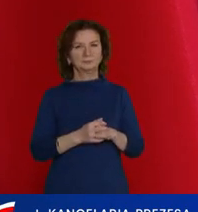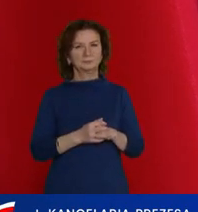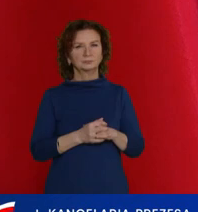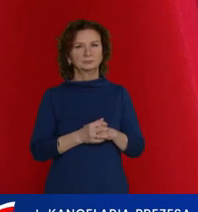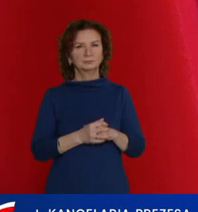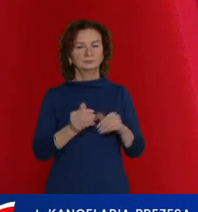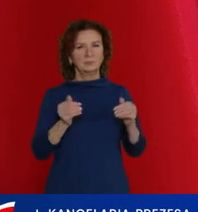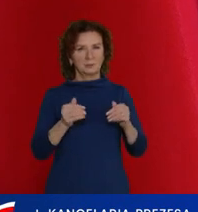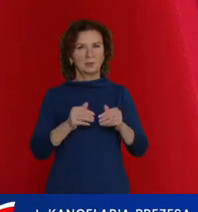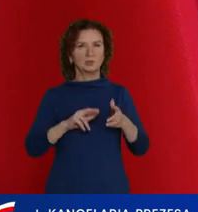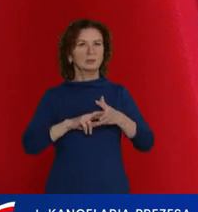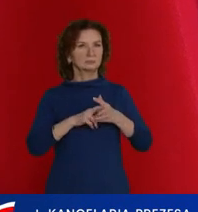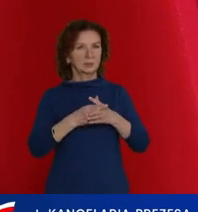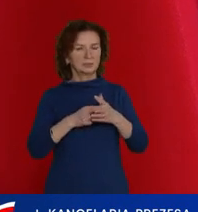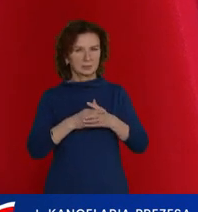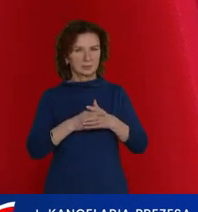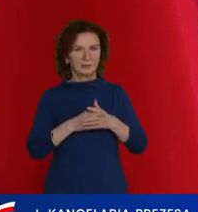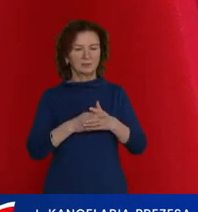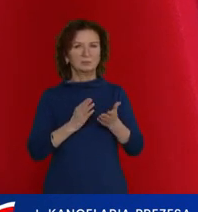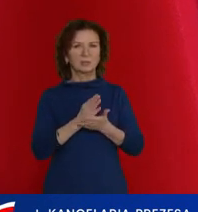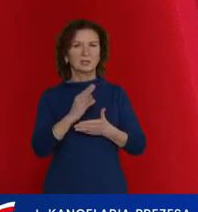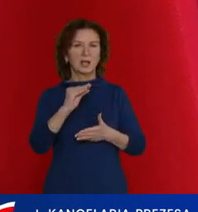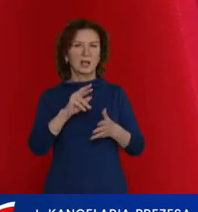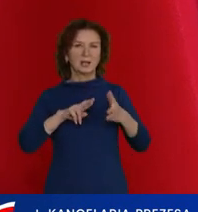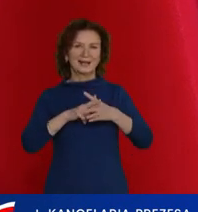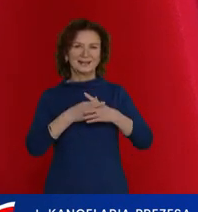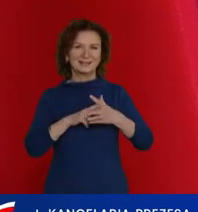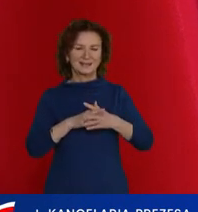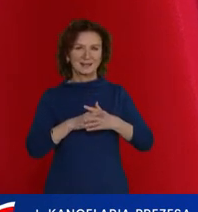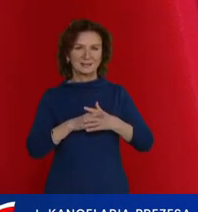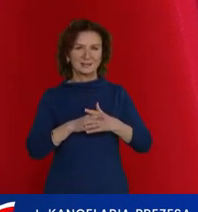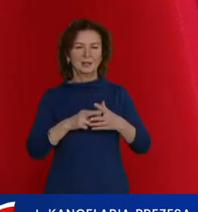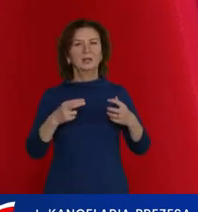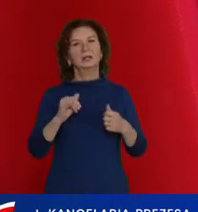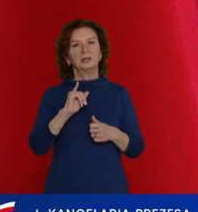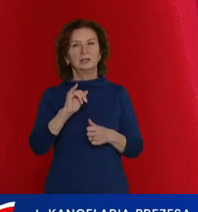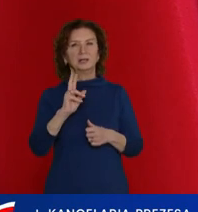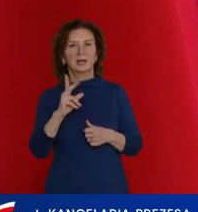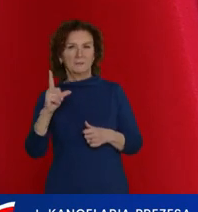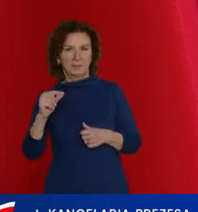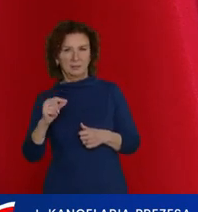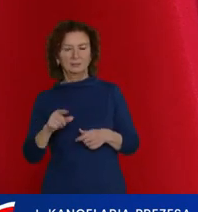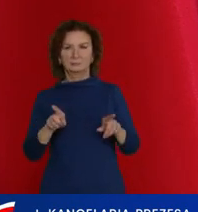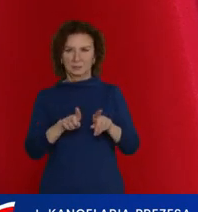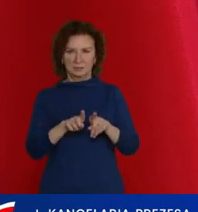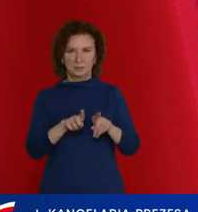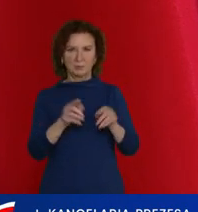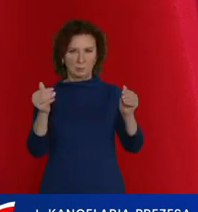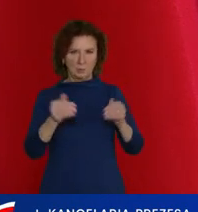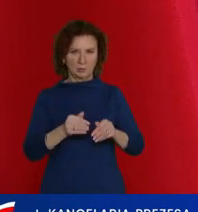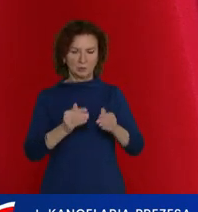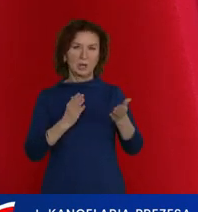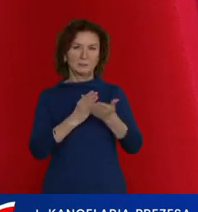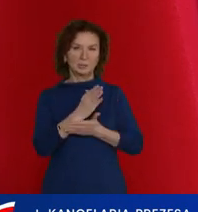będzie dostępna możliwość zapisywania się przez rejestrację i na internetowym koncie pacjenta. Będzie możliwe zapisywanie się